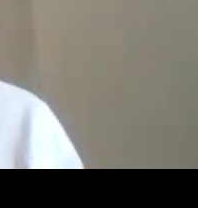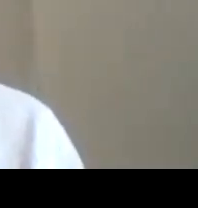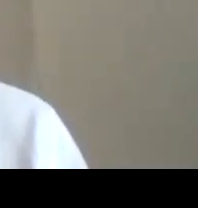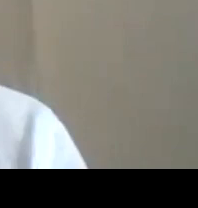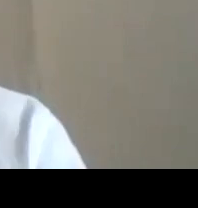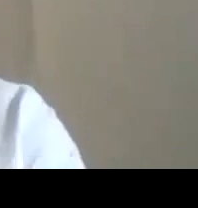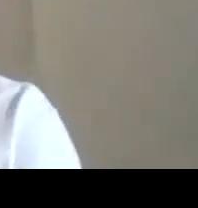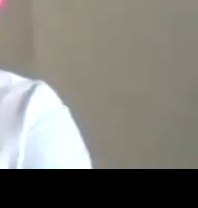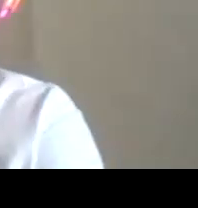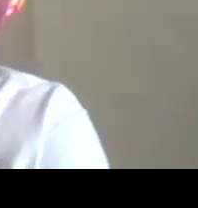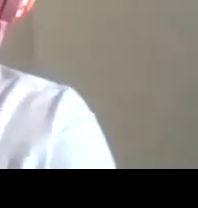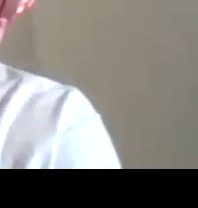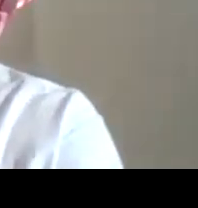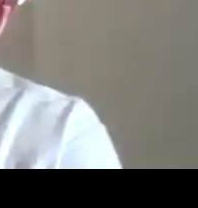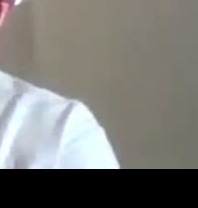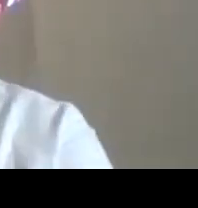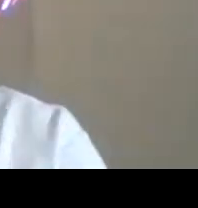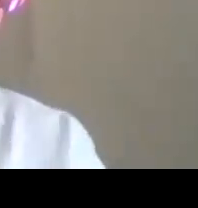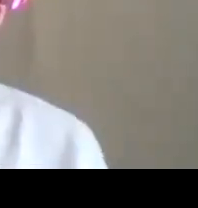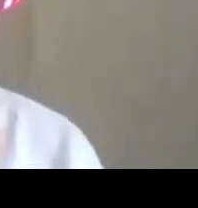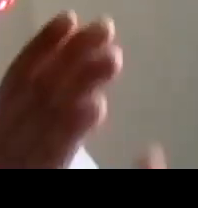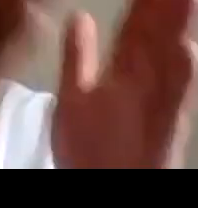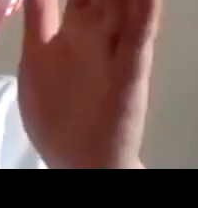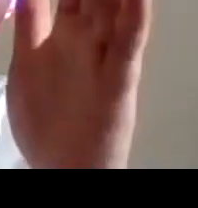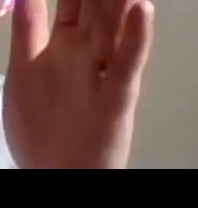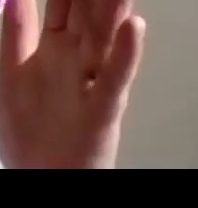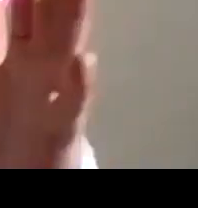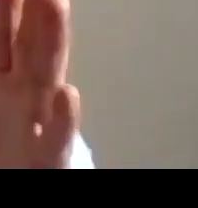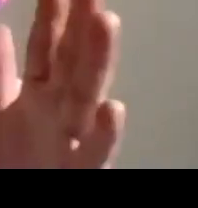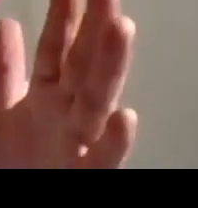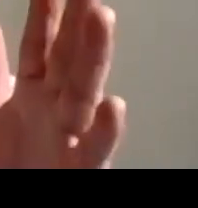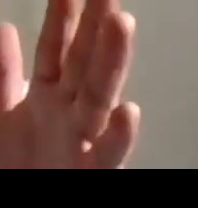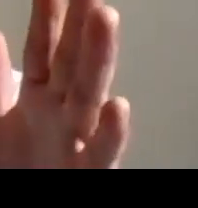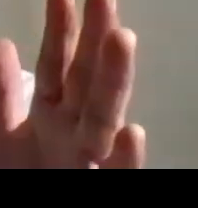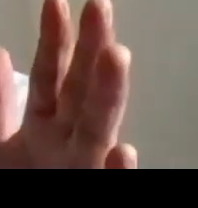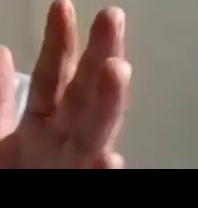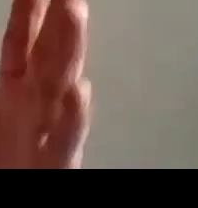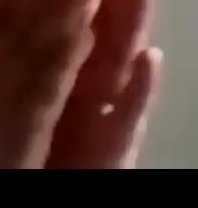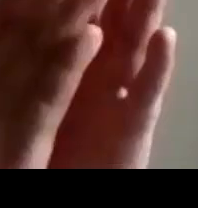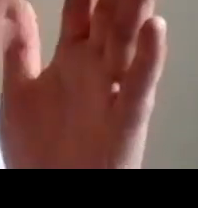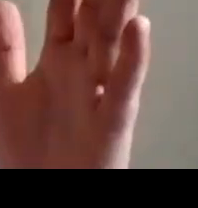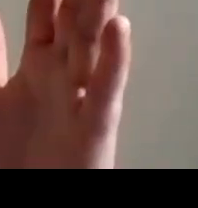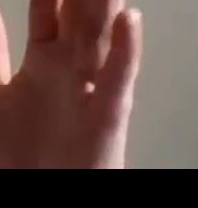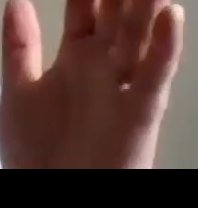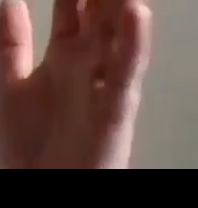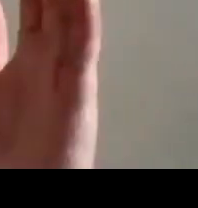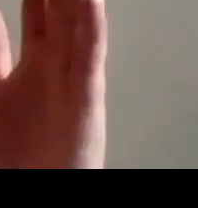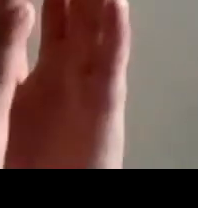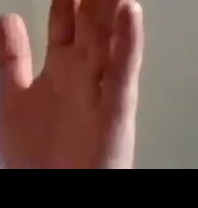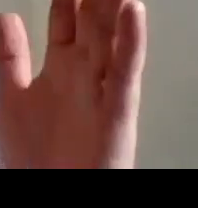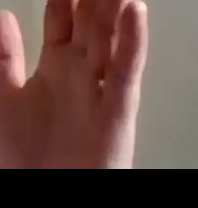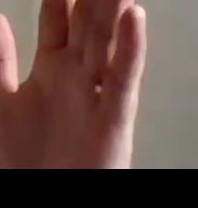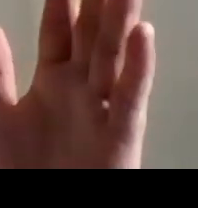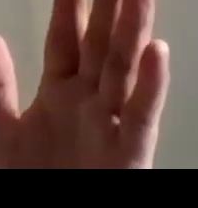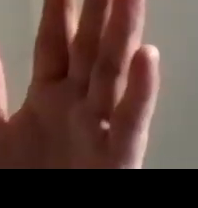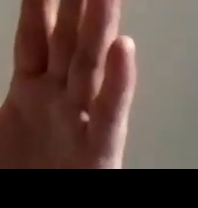Ok. Một dòng chảy mà không có cái gì ngăn nó lại. Ví dụ dòng chảy nó chảy qua này, có cục đá ngăn lại là nói với bạn. Còn cái này cũng dòng chảy bình thường đó.